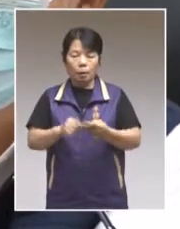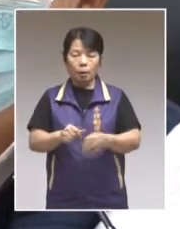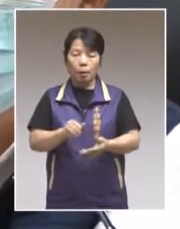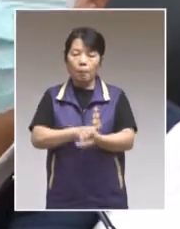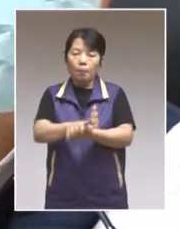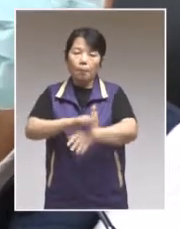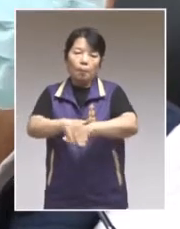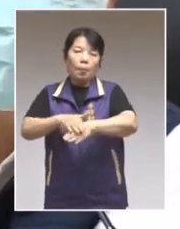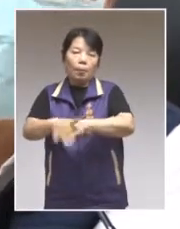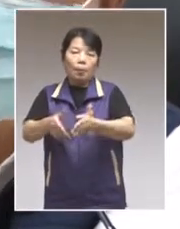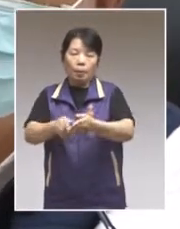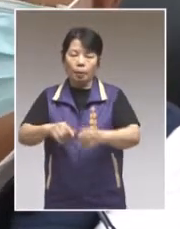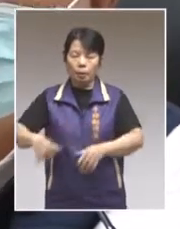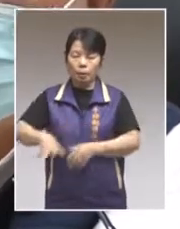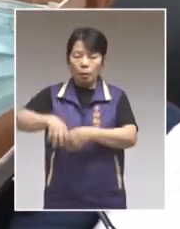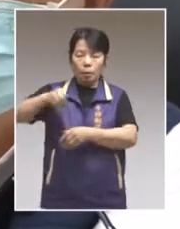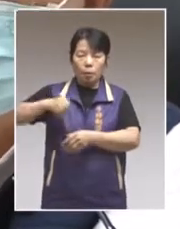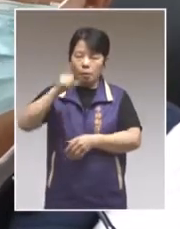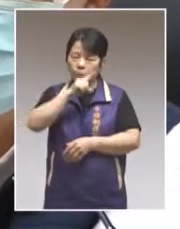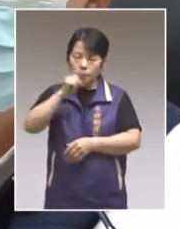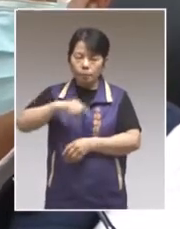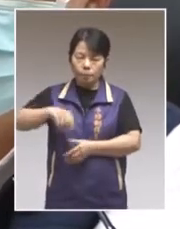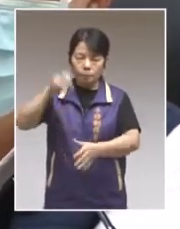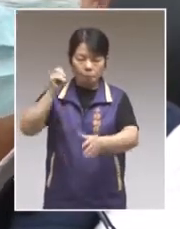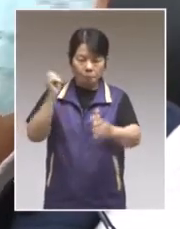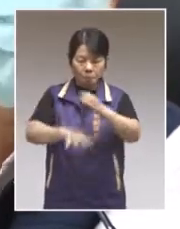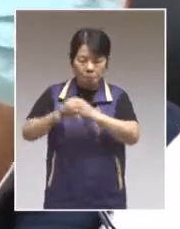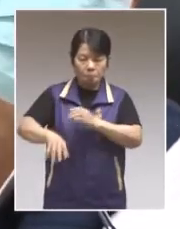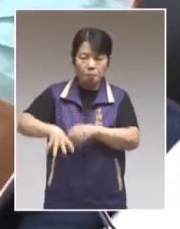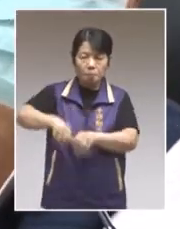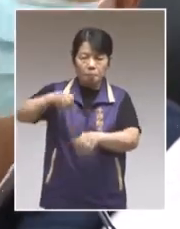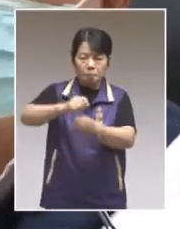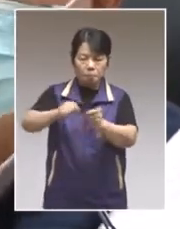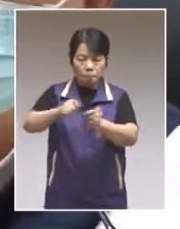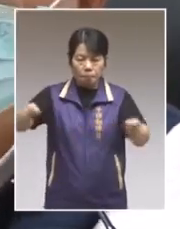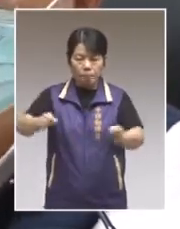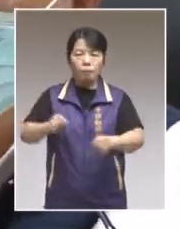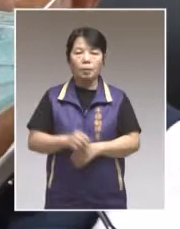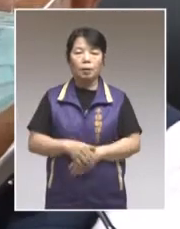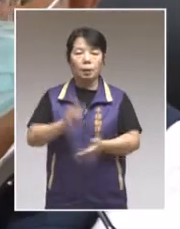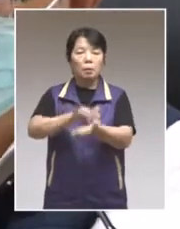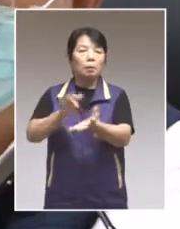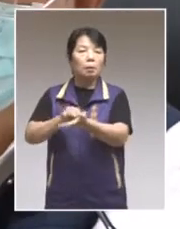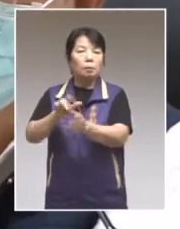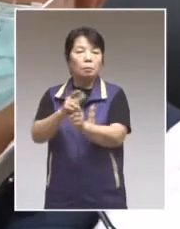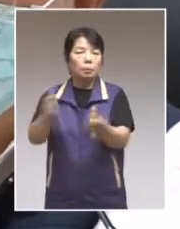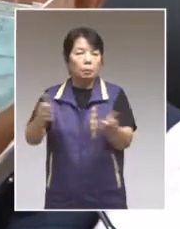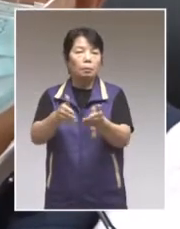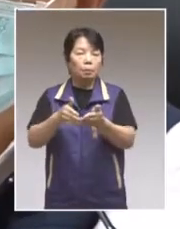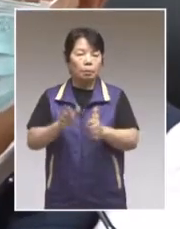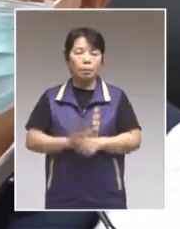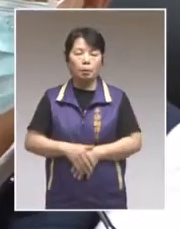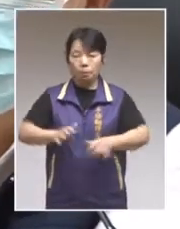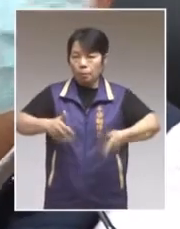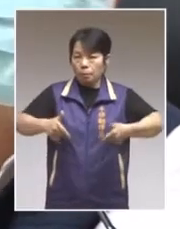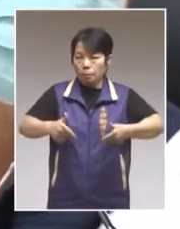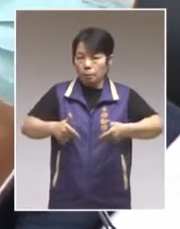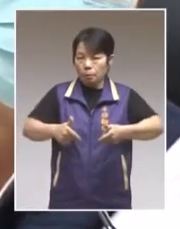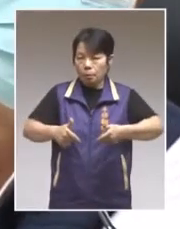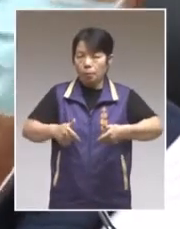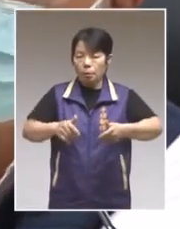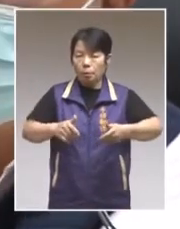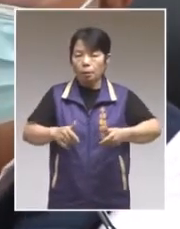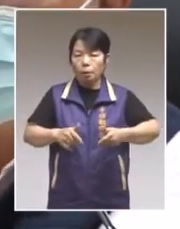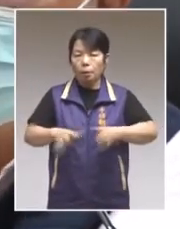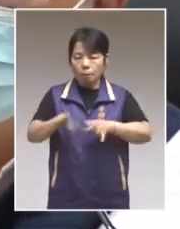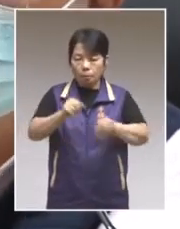那还有一些是常备的用药，那最后是紧急的一些联络的一些资讯，包括我们个人